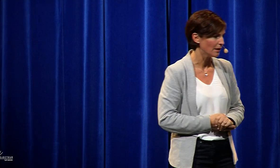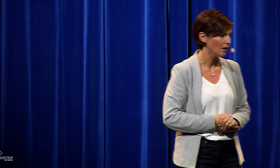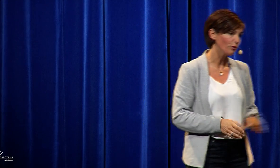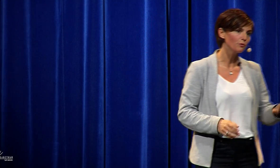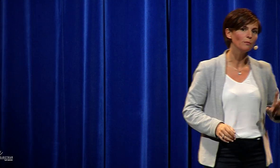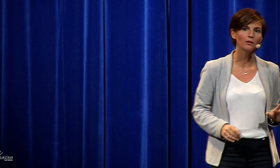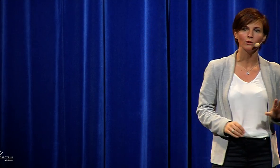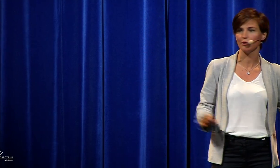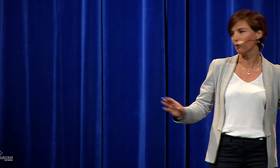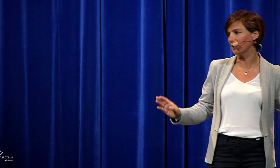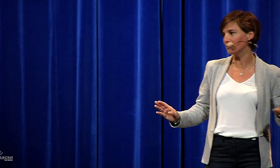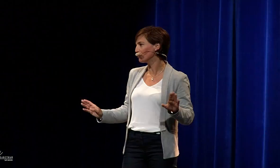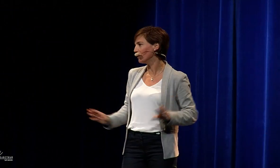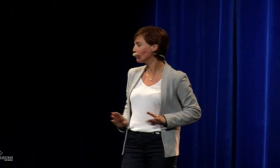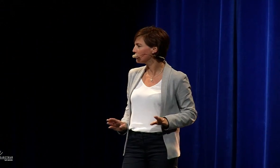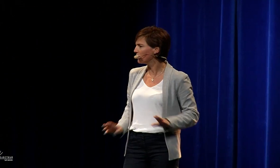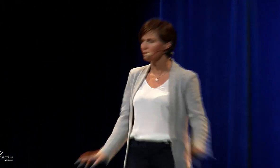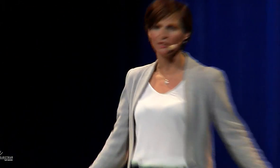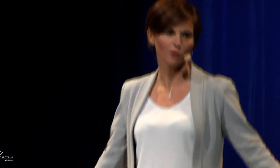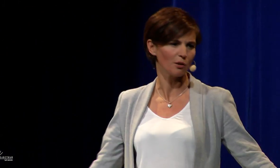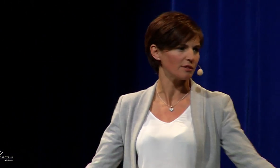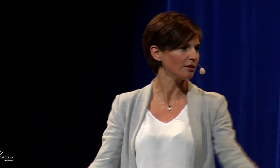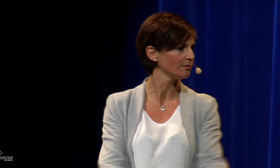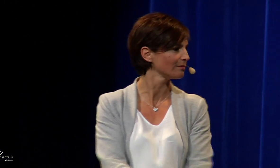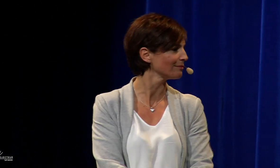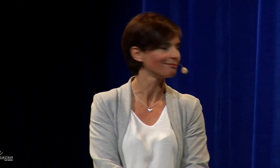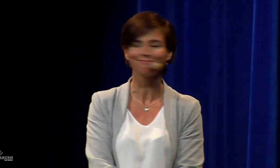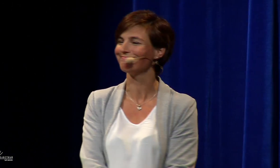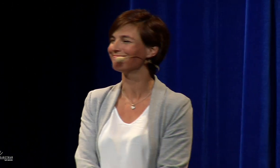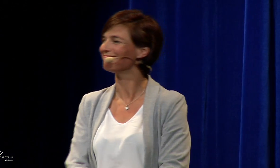dire. Alors, sauf que maintenant, réforme des rythmes scolaires, sortie de l'école, 15h45.